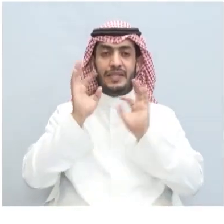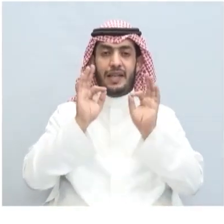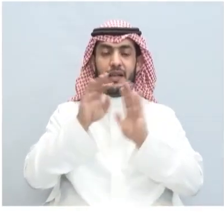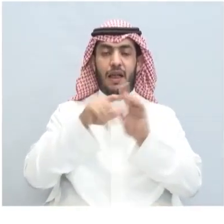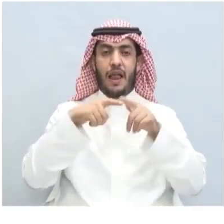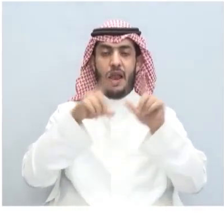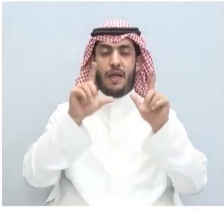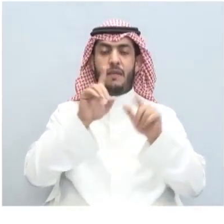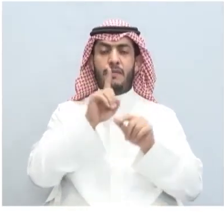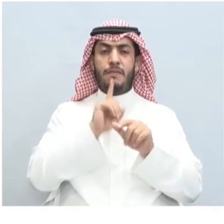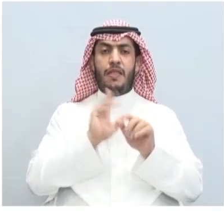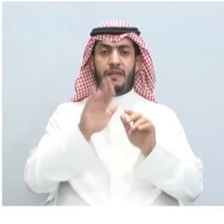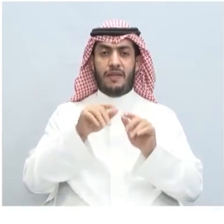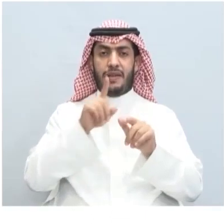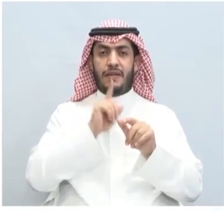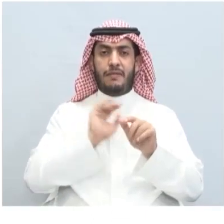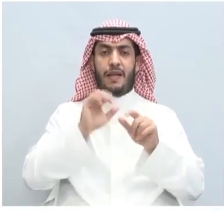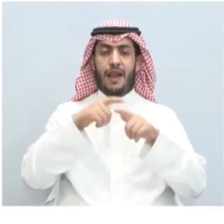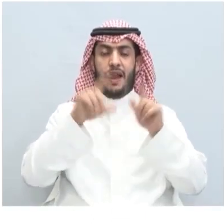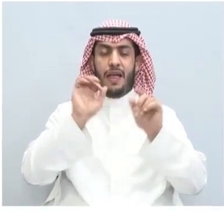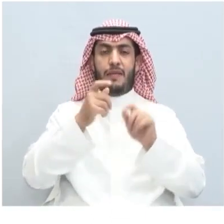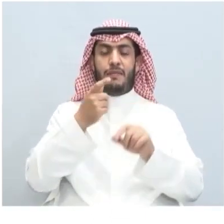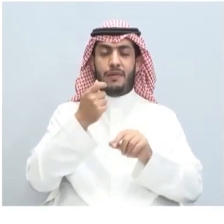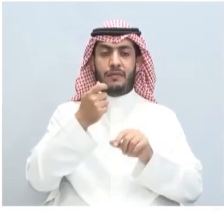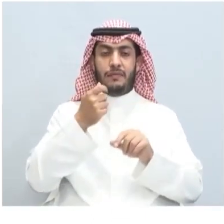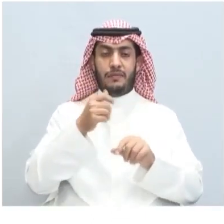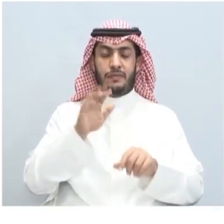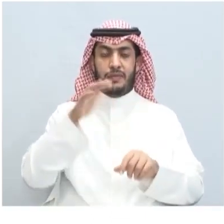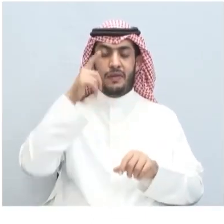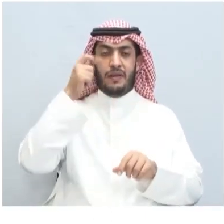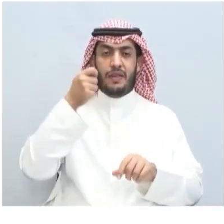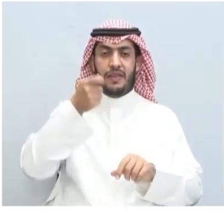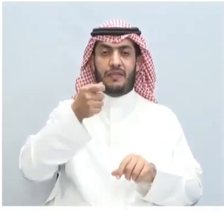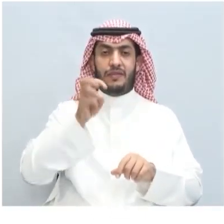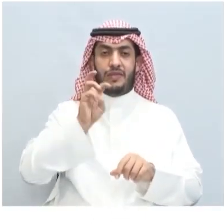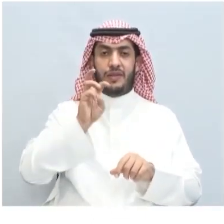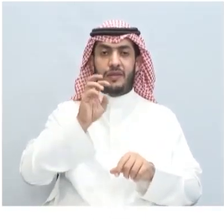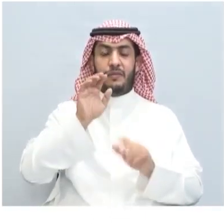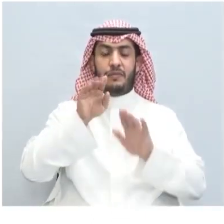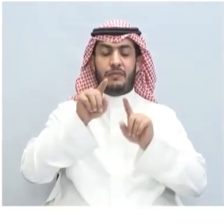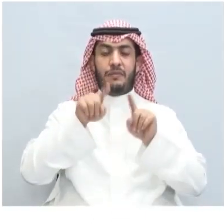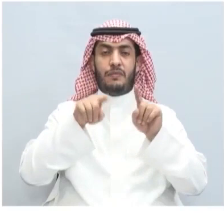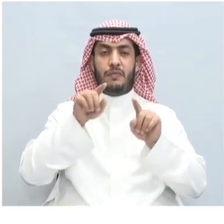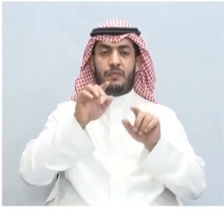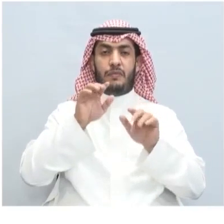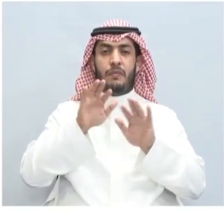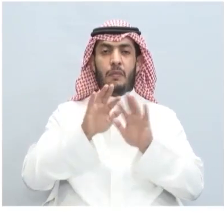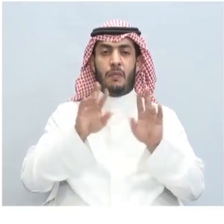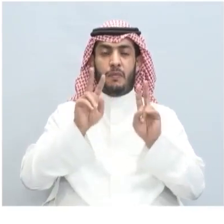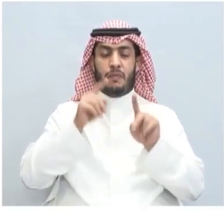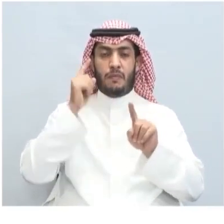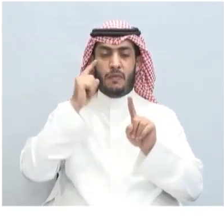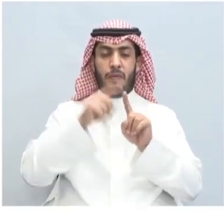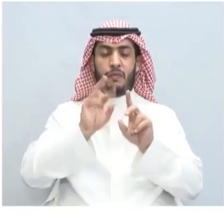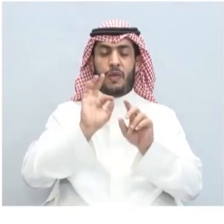تعلن متى سيتم توزيع هذه المبالغ وا اذا دفعت الشركه فغالبا ما تكون المبالغ مستقره ومعروفه